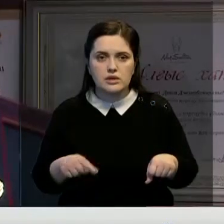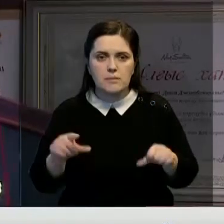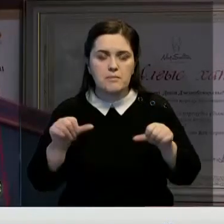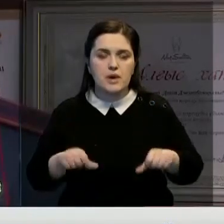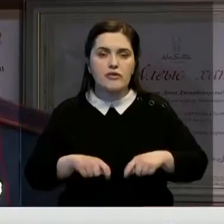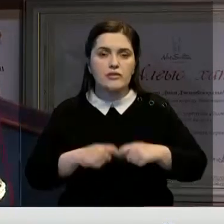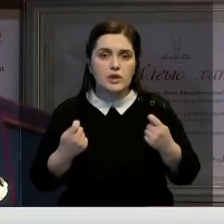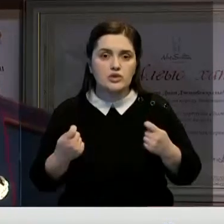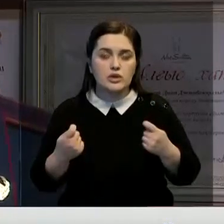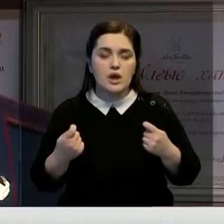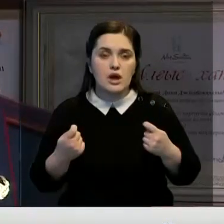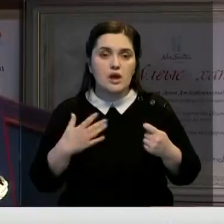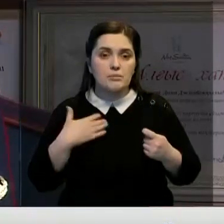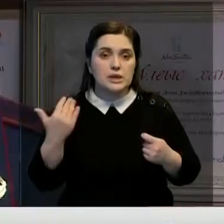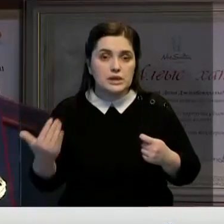правонарушители, и мы их